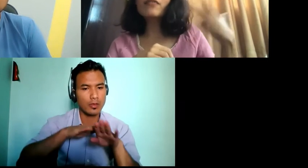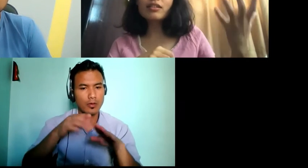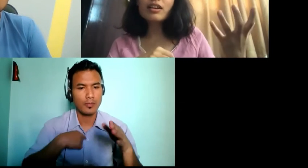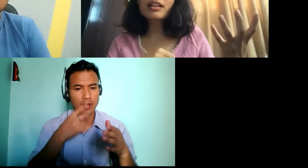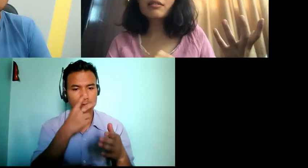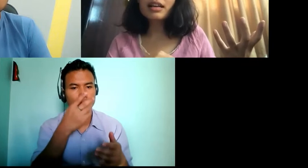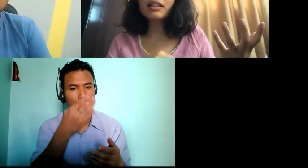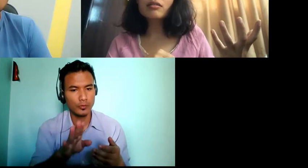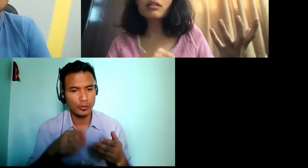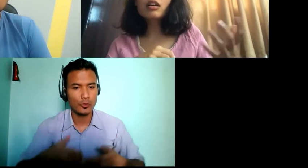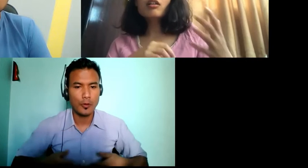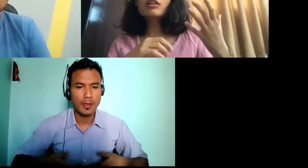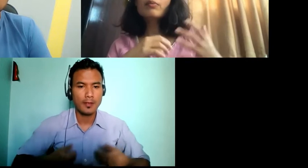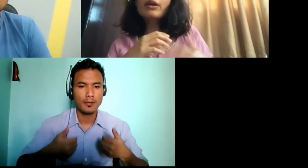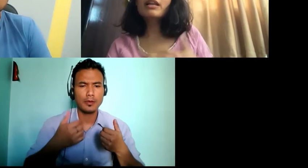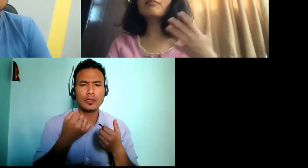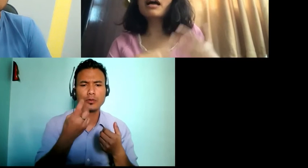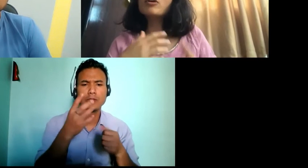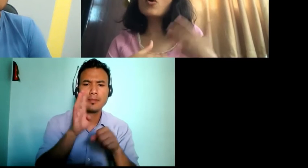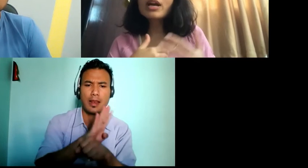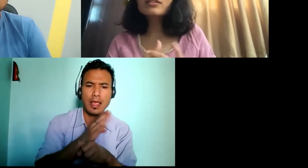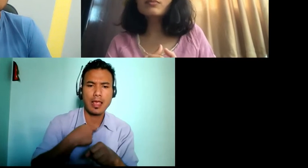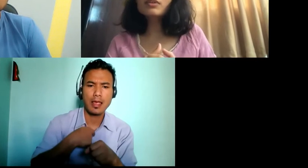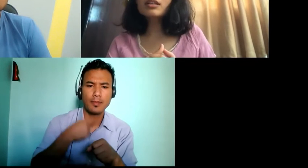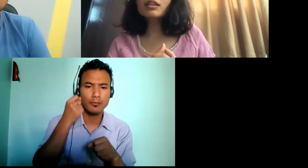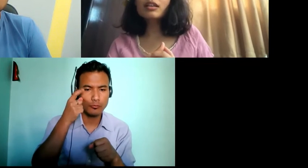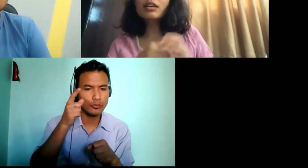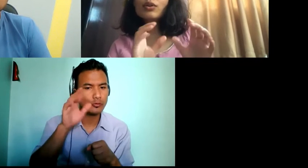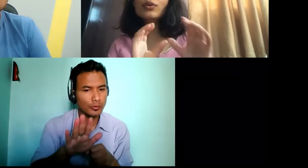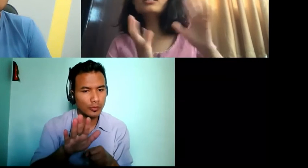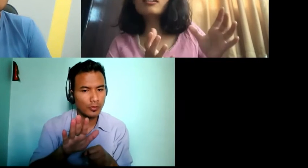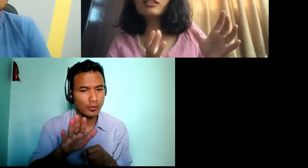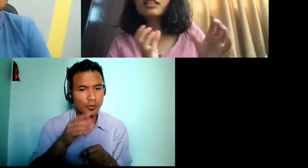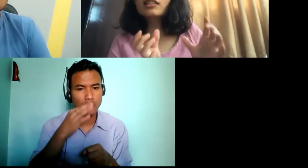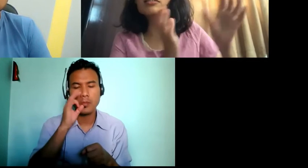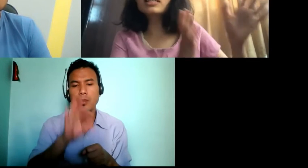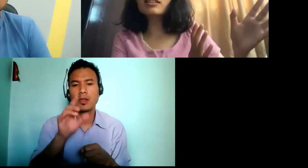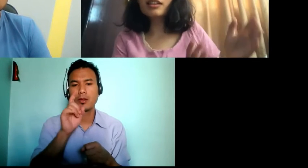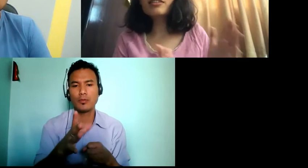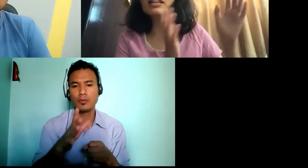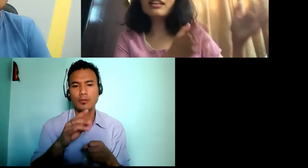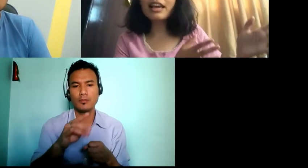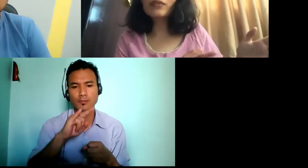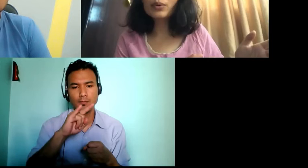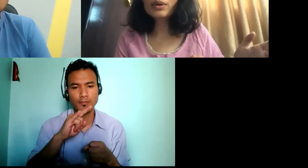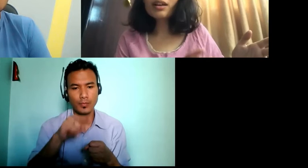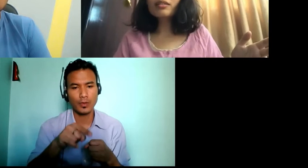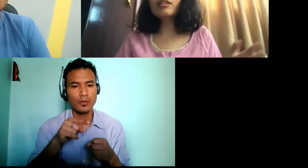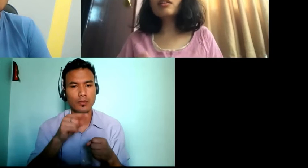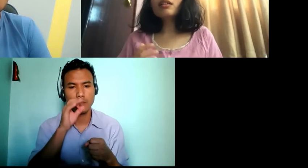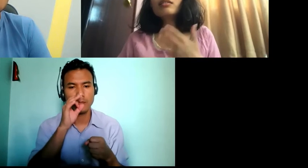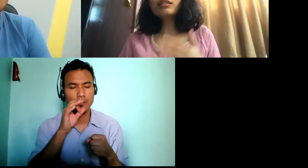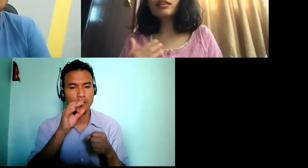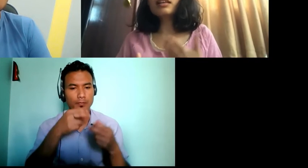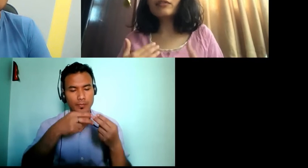हुन्छ होइन, फन गरिरहेको राखिरहेको हुन्छ. कतिपय बेलामा हामी अवेर छौँ कि यो रियल होइन, इट्स रियल होइन, रियल लाइफ हो,